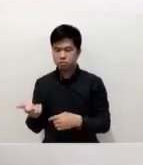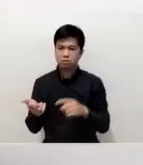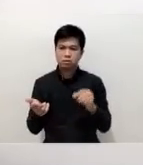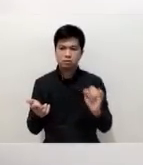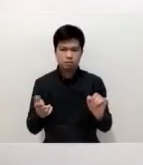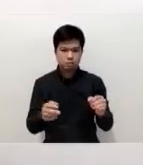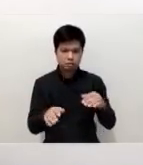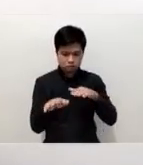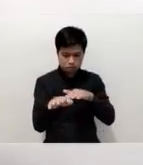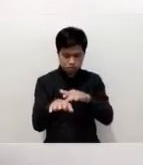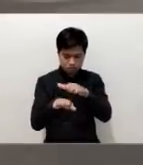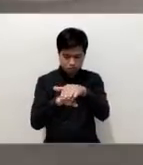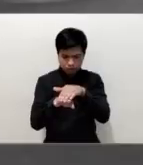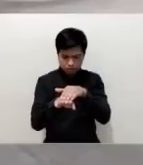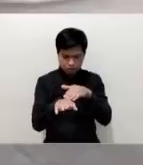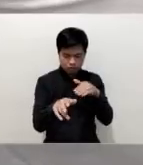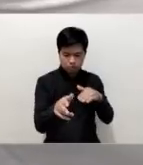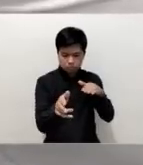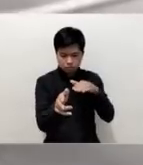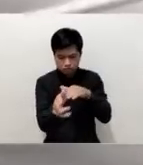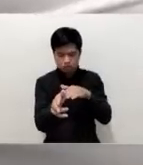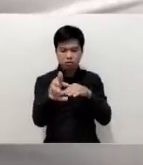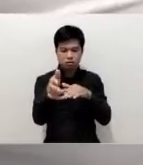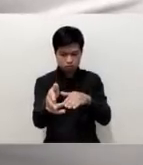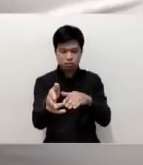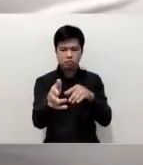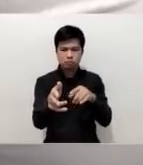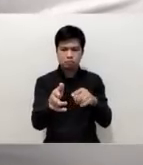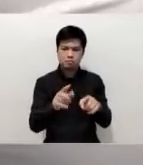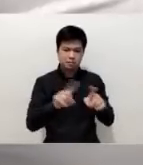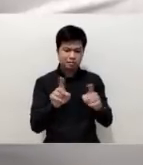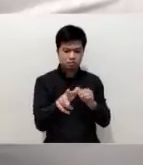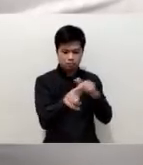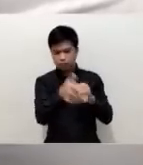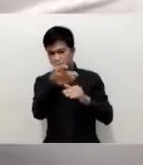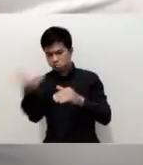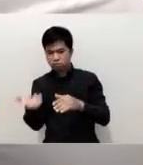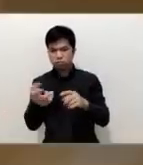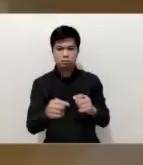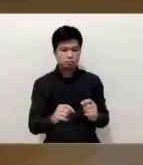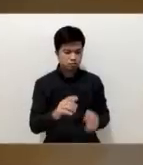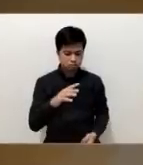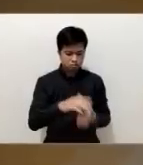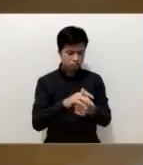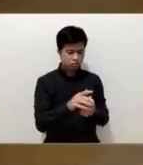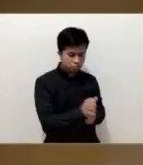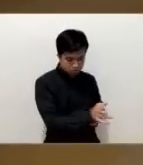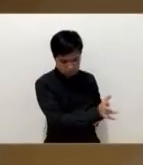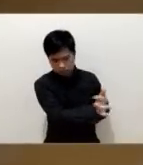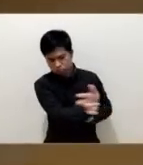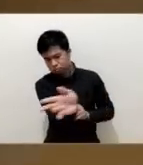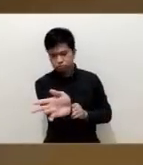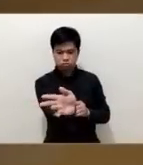siya, hindi tatawag yung truck ko. Giit naman ang driver ng bus, sadyang biglaan ang pagliko ng truck, kaya hindi na niya nagawang